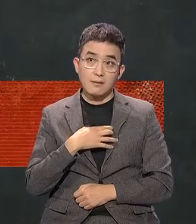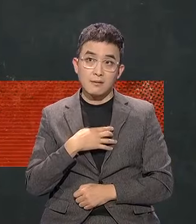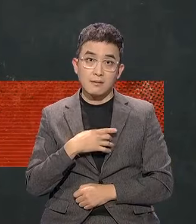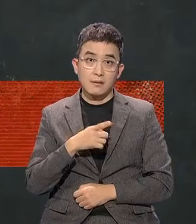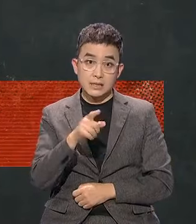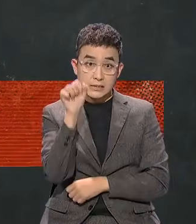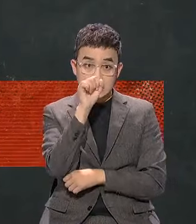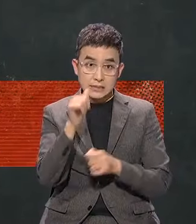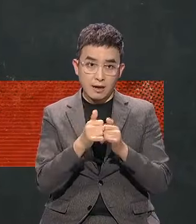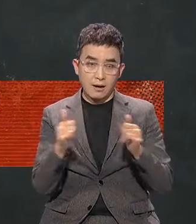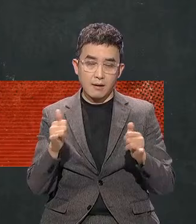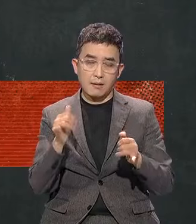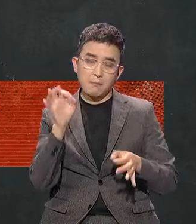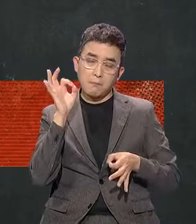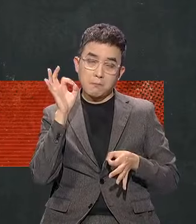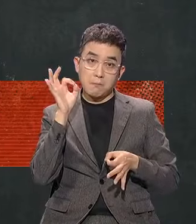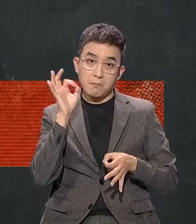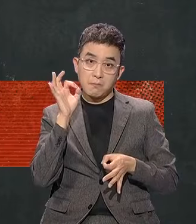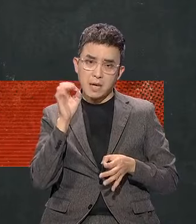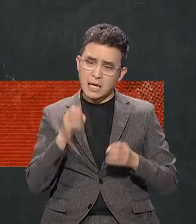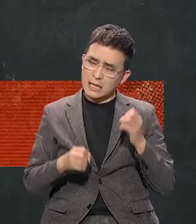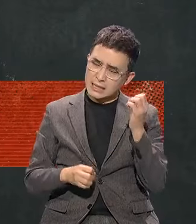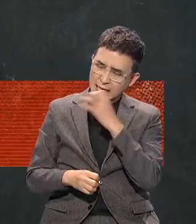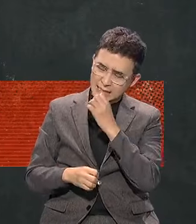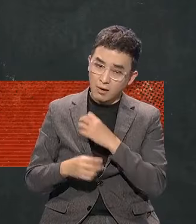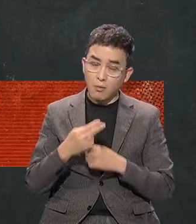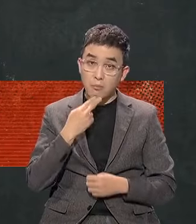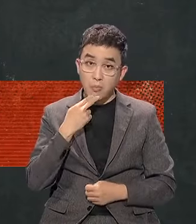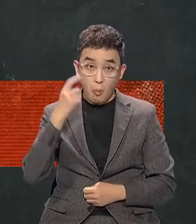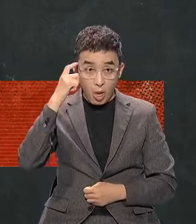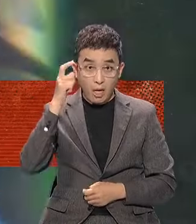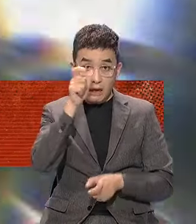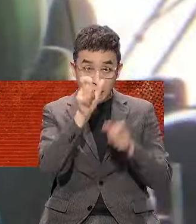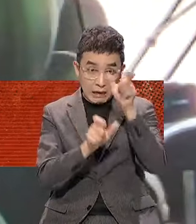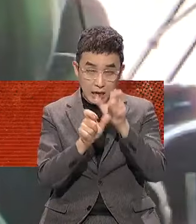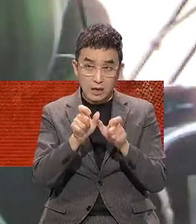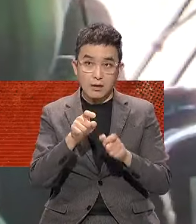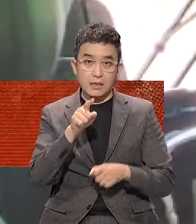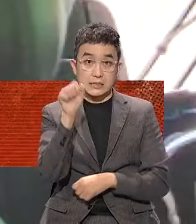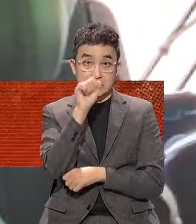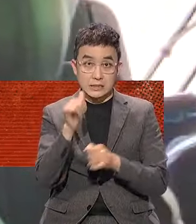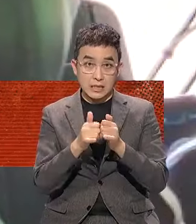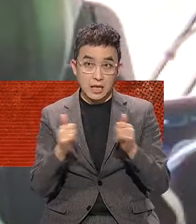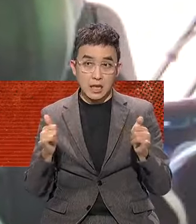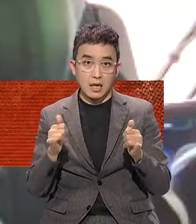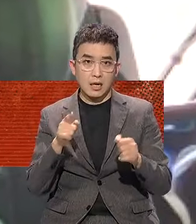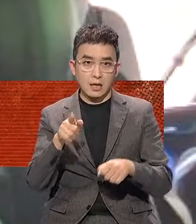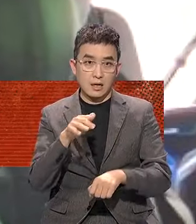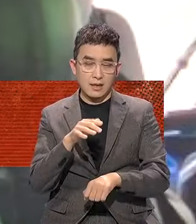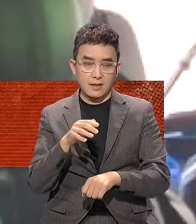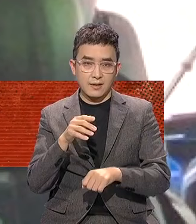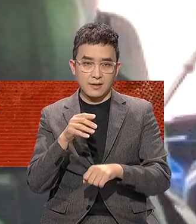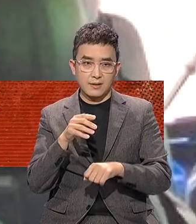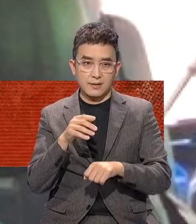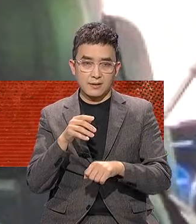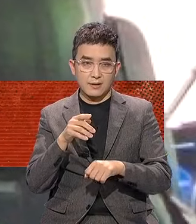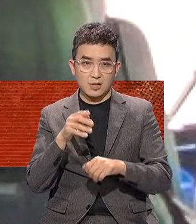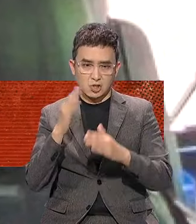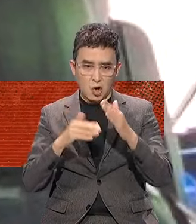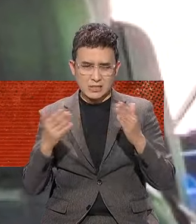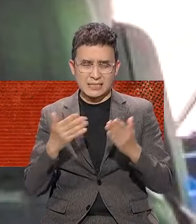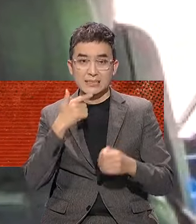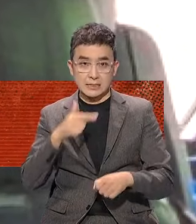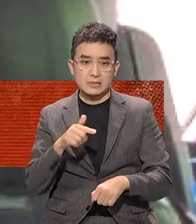아무 말씀을 안 하셨을까라고 또 댓글들을 찾아보다 보니까 버스 기사분들이 저 수습 기간 중에 만약 에 민원이 한 두